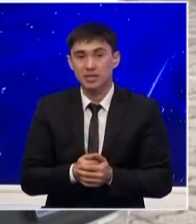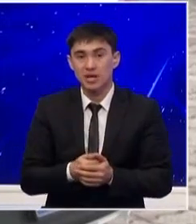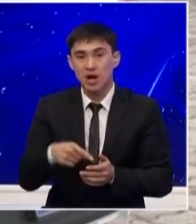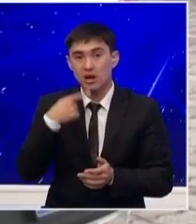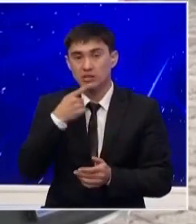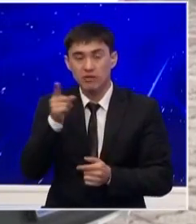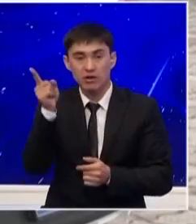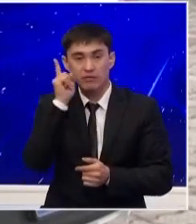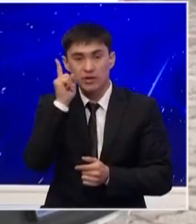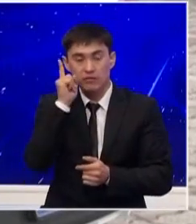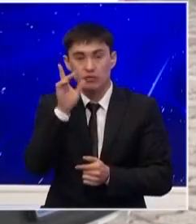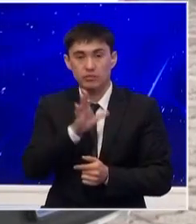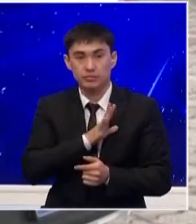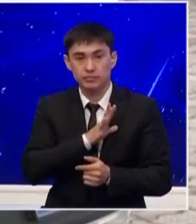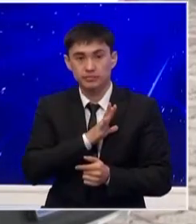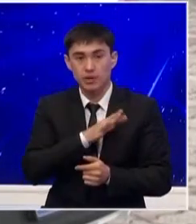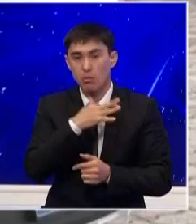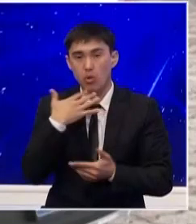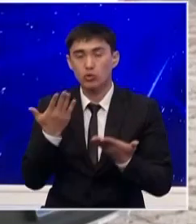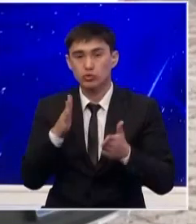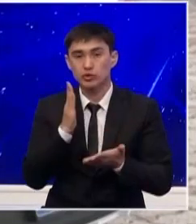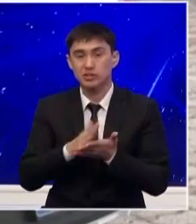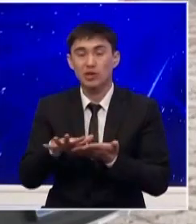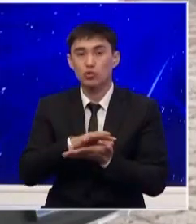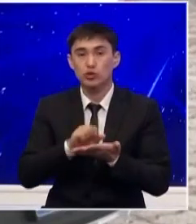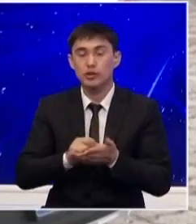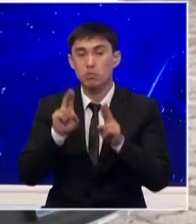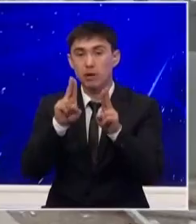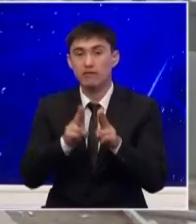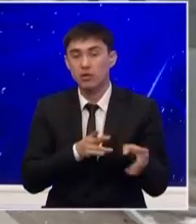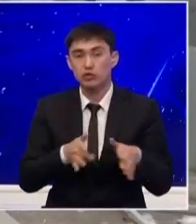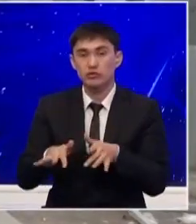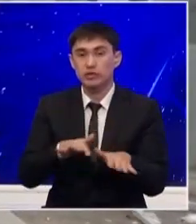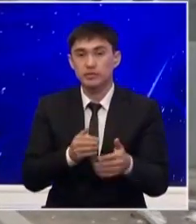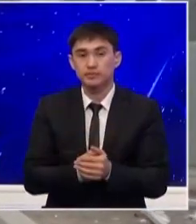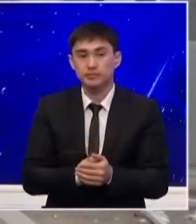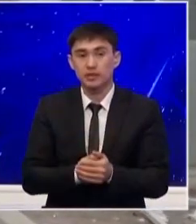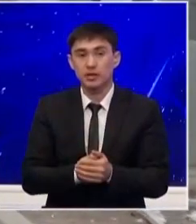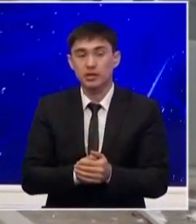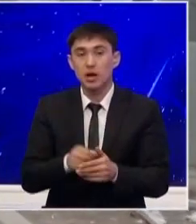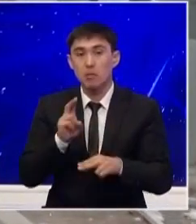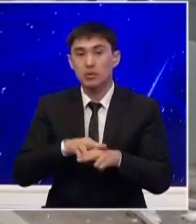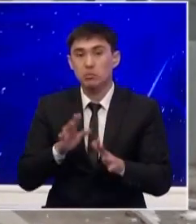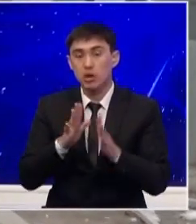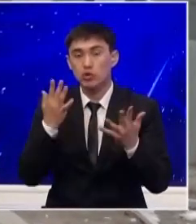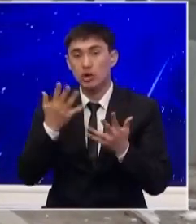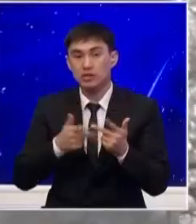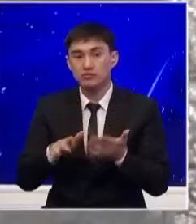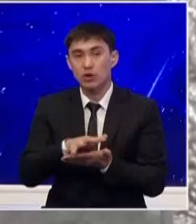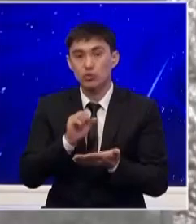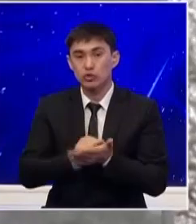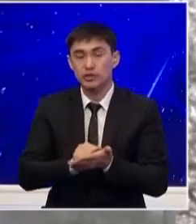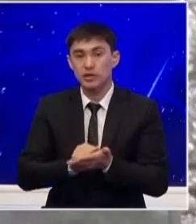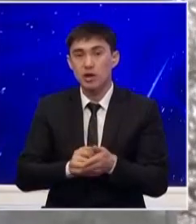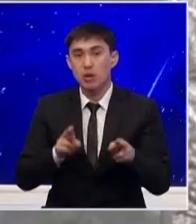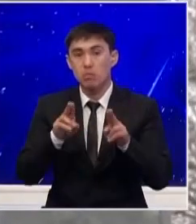разговаривая телефоном. Много случаев нарушения правил дорожного движения. По словам стражей порядка, большое количество нарушений